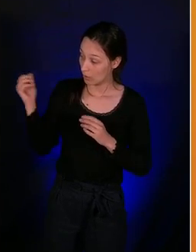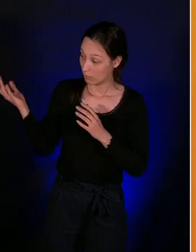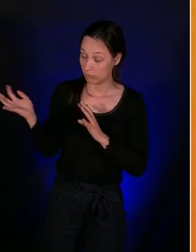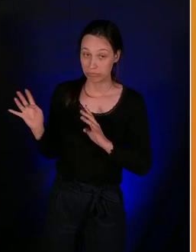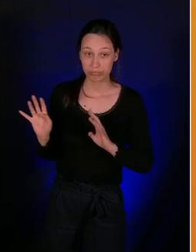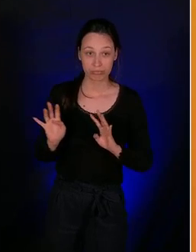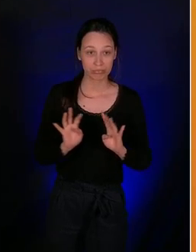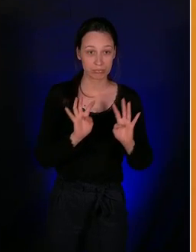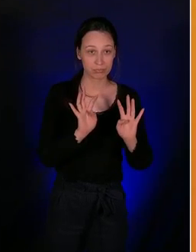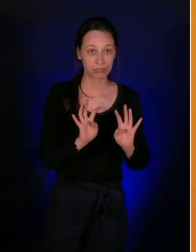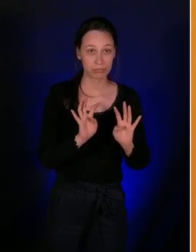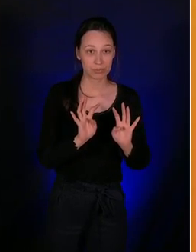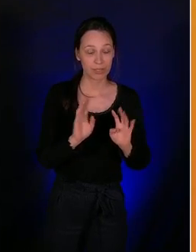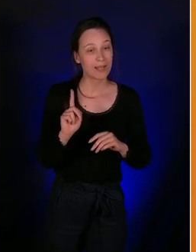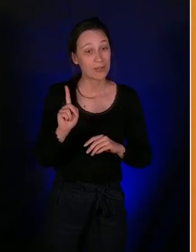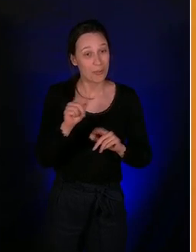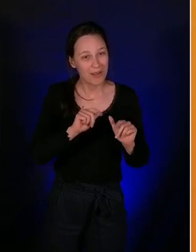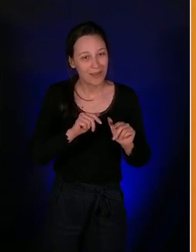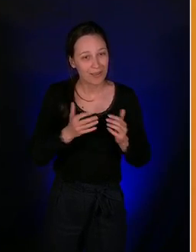Eh bien, elle est là, la tribune, elle est de l'autre côté, hein, Mathieu.